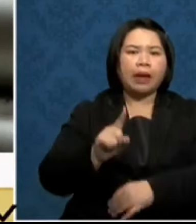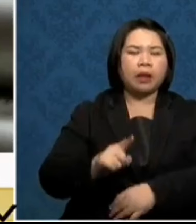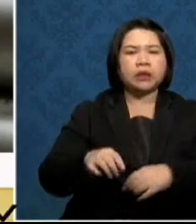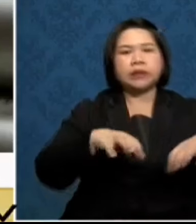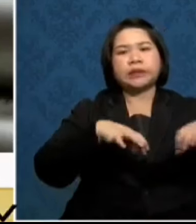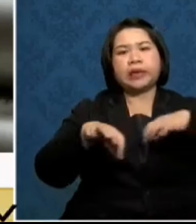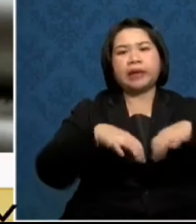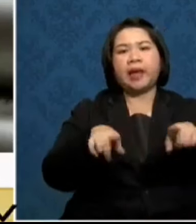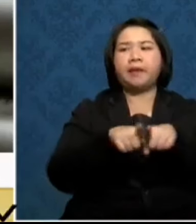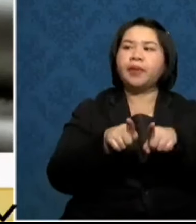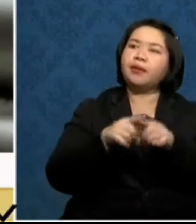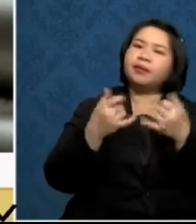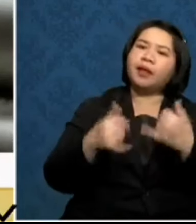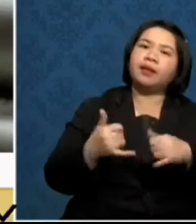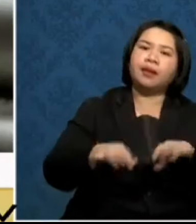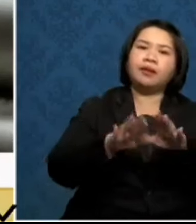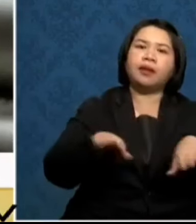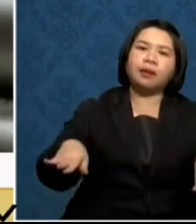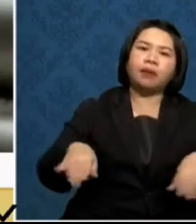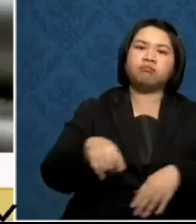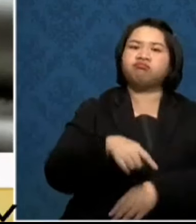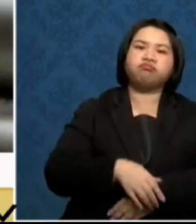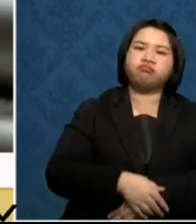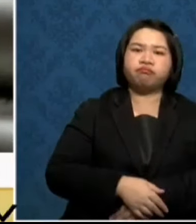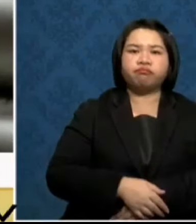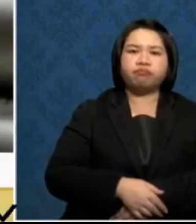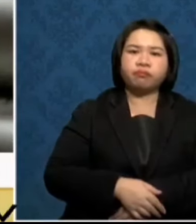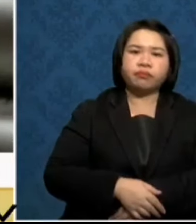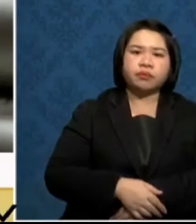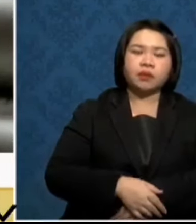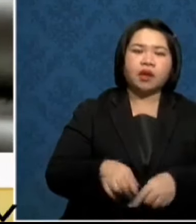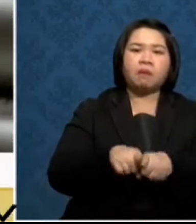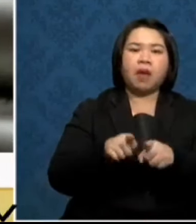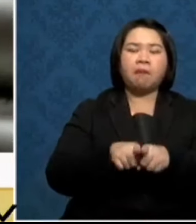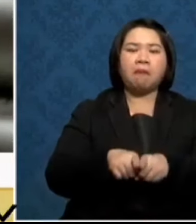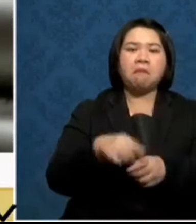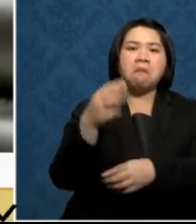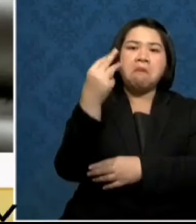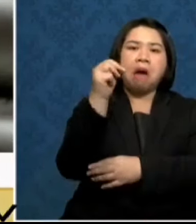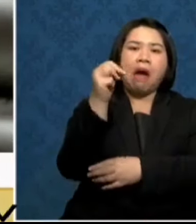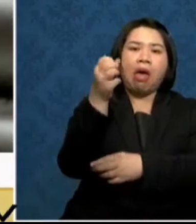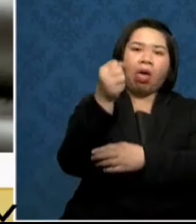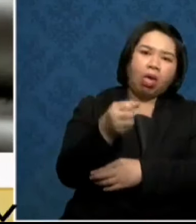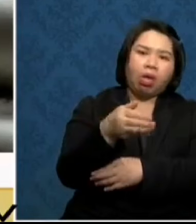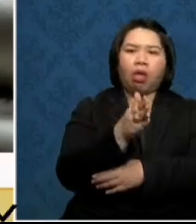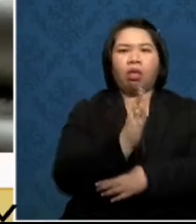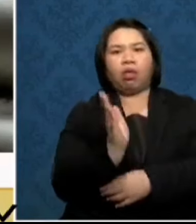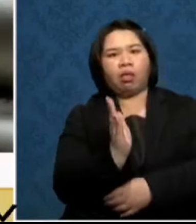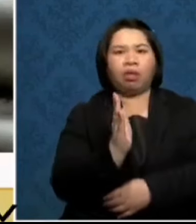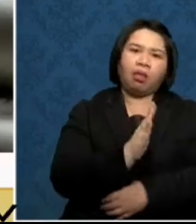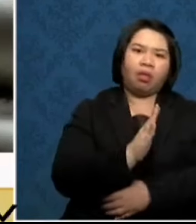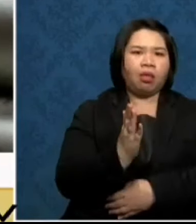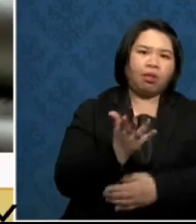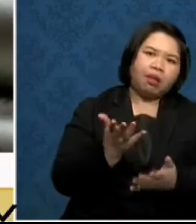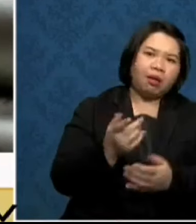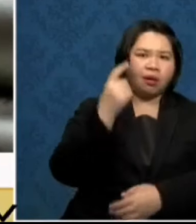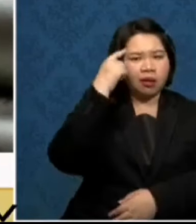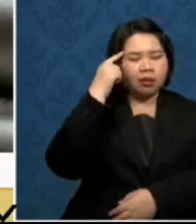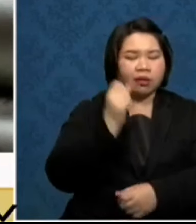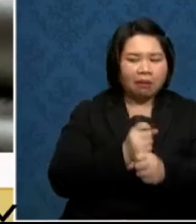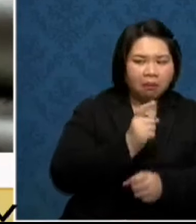เหมือนเด็กเล่นขายของเป็นไม้หลักปักขี้เลนโอนไปเอนมาเอาแน่